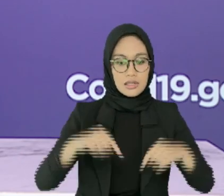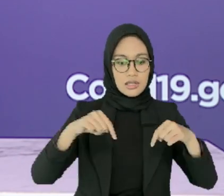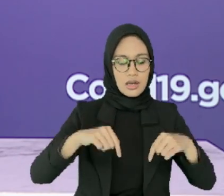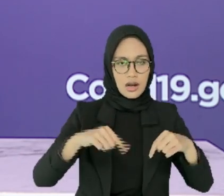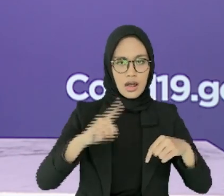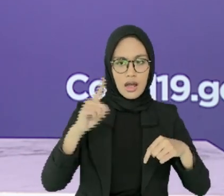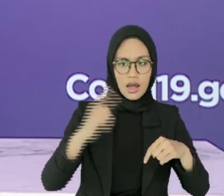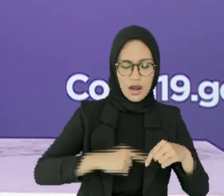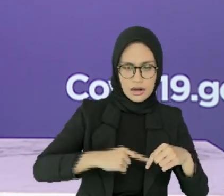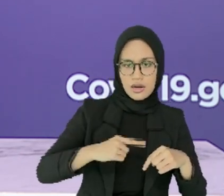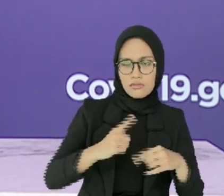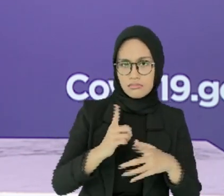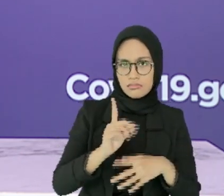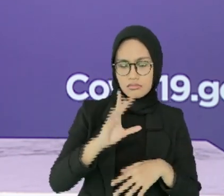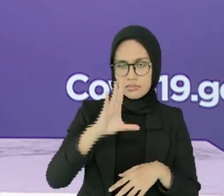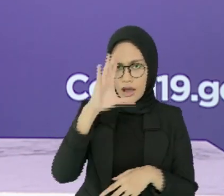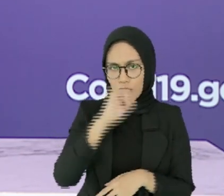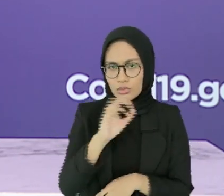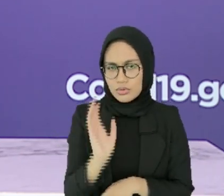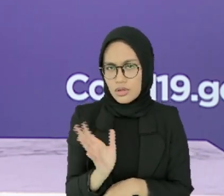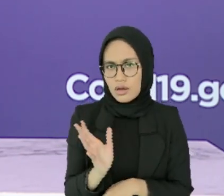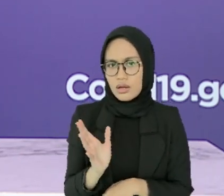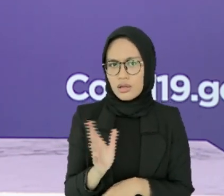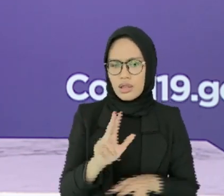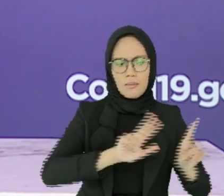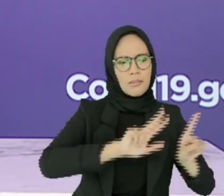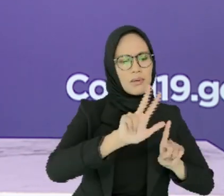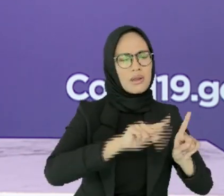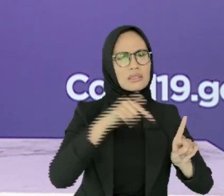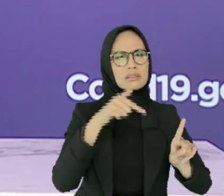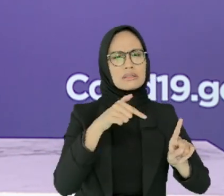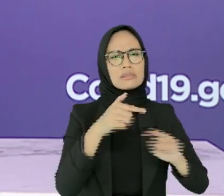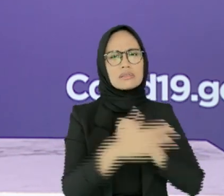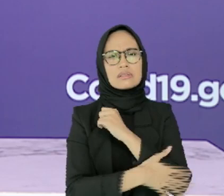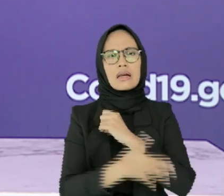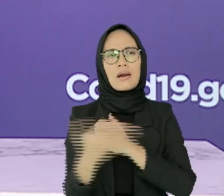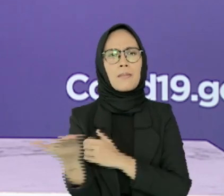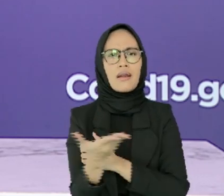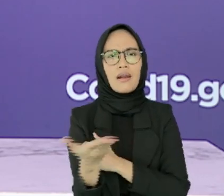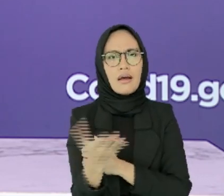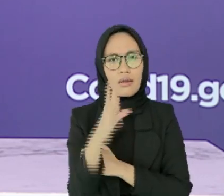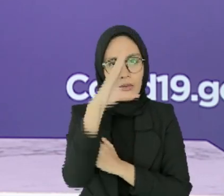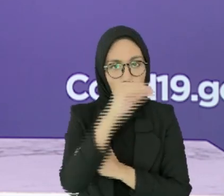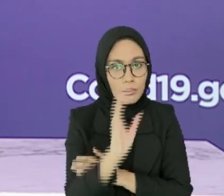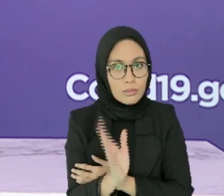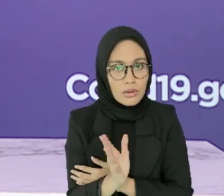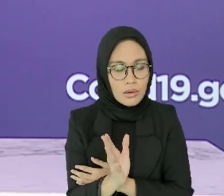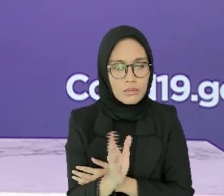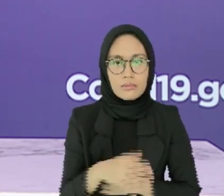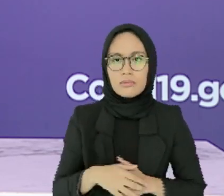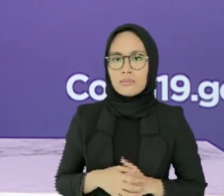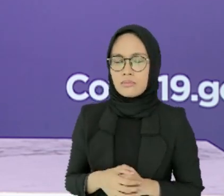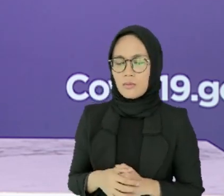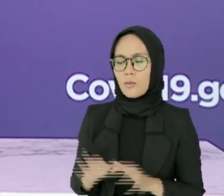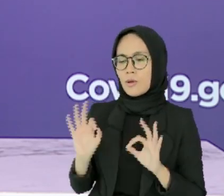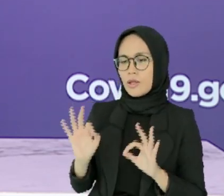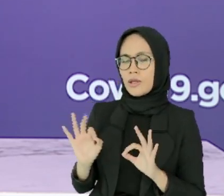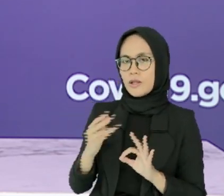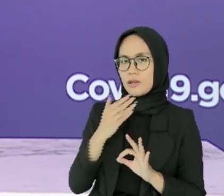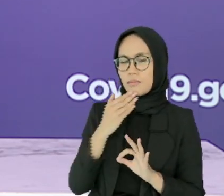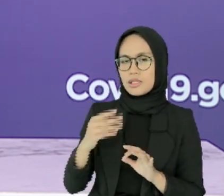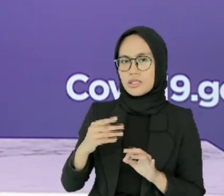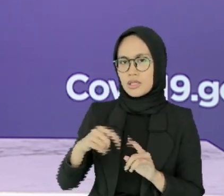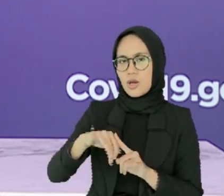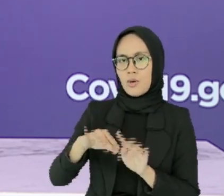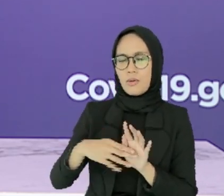Negara mana saja yang masuk ke dalam 18 negara tersebut Baik terima kasih kompas.com CNN